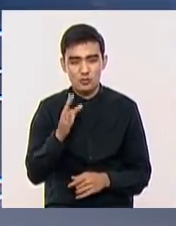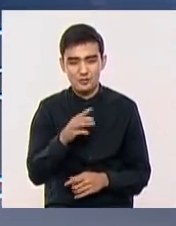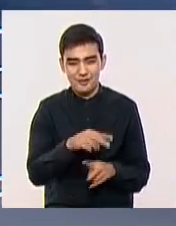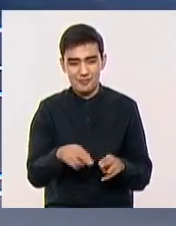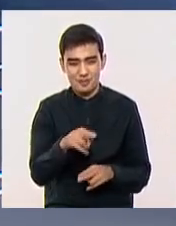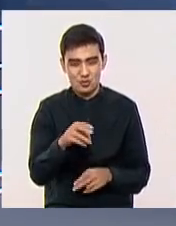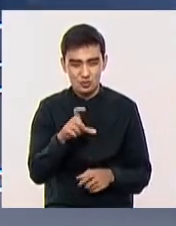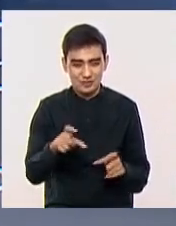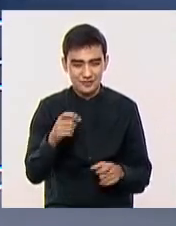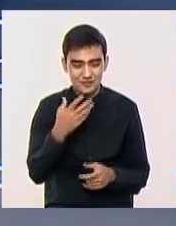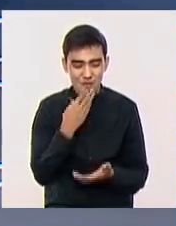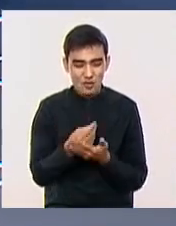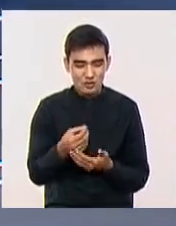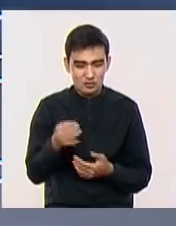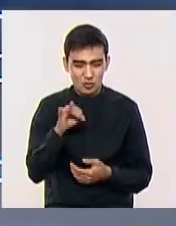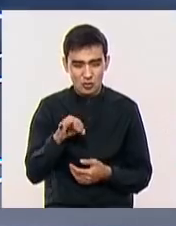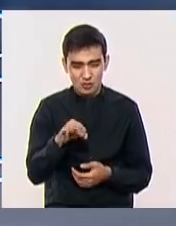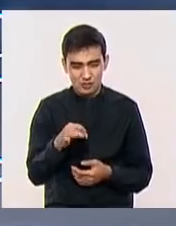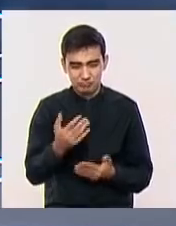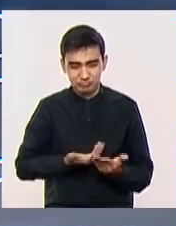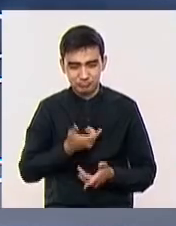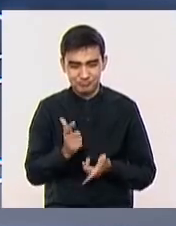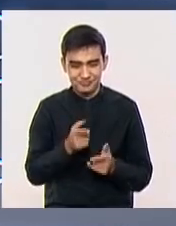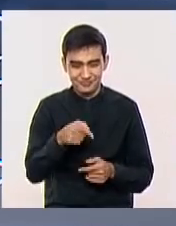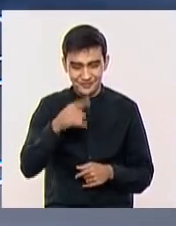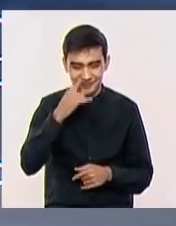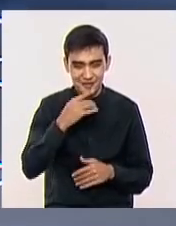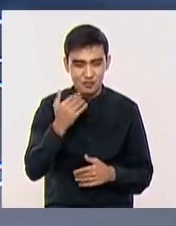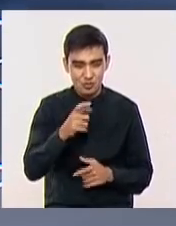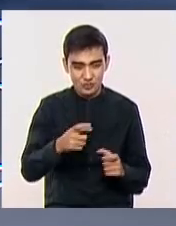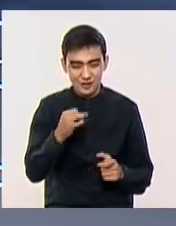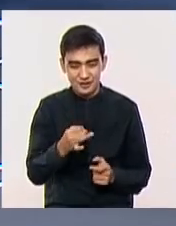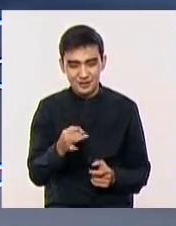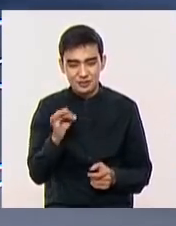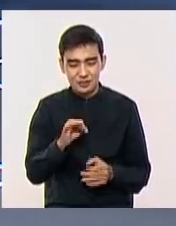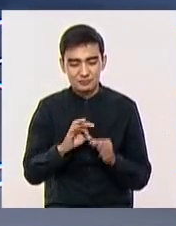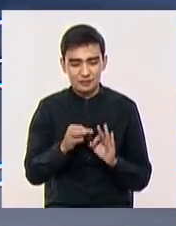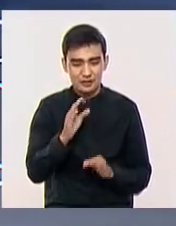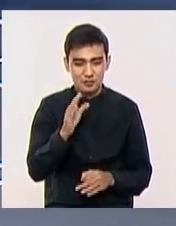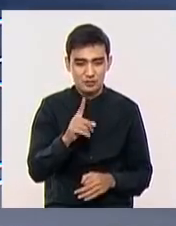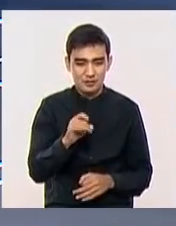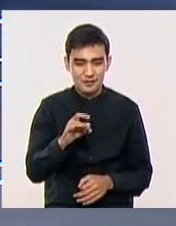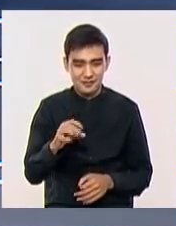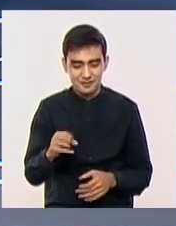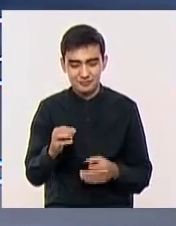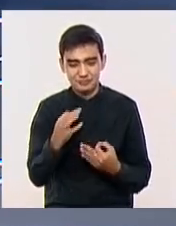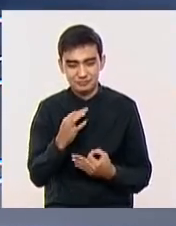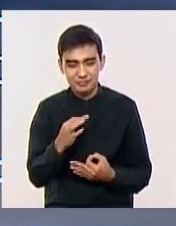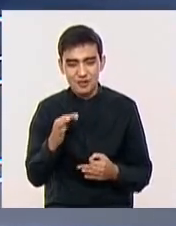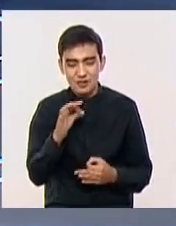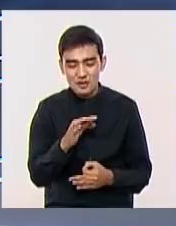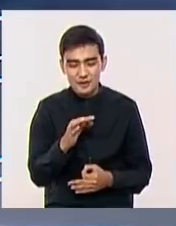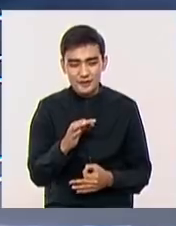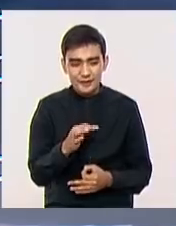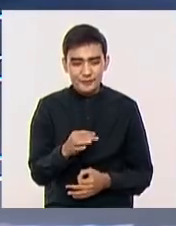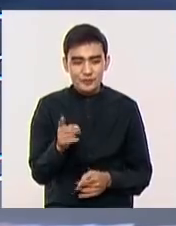на исторической родине, выясняли мои коллеги. Сейчас с нами на связи наш столичный корреспондент Зарина Беремку. Зарина, подскажи, пожалуйста,